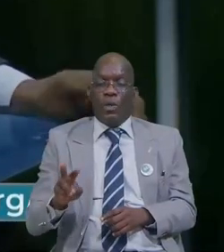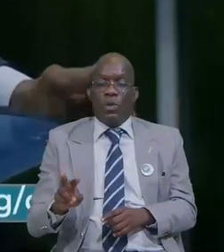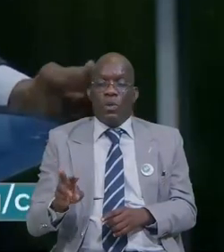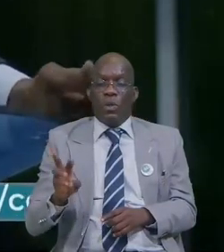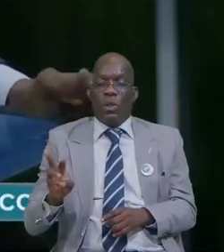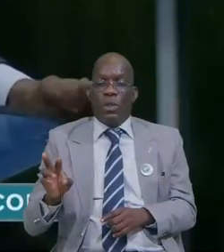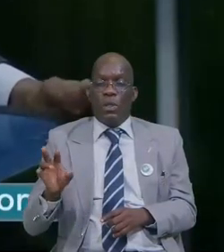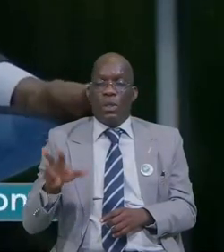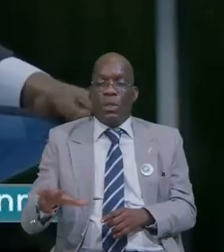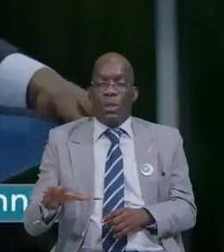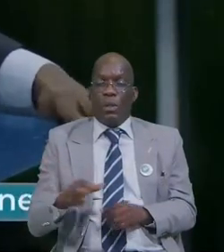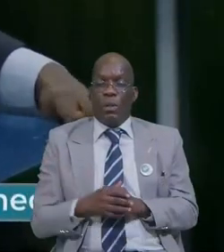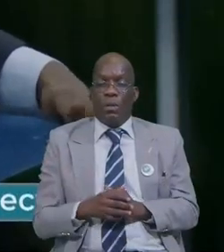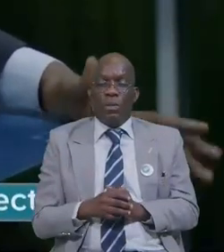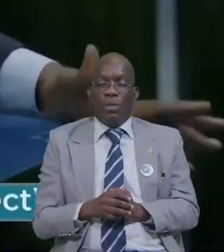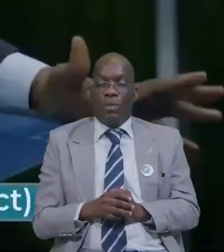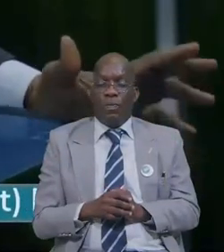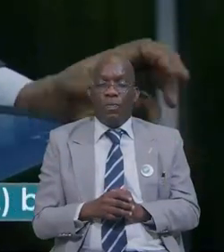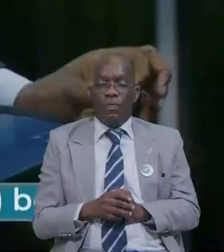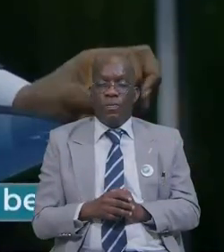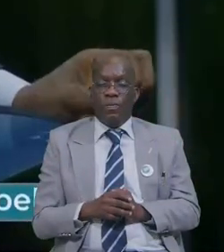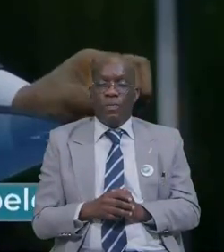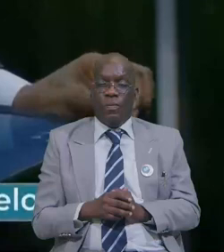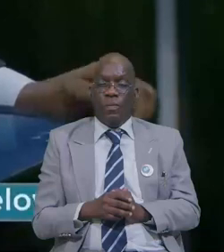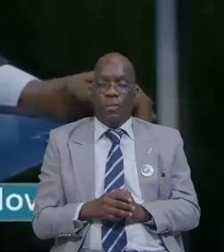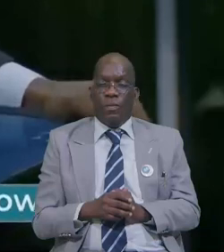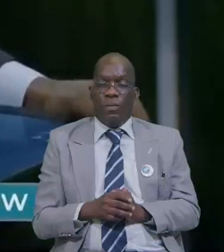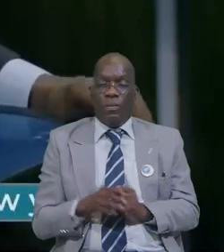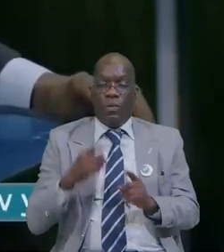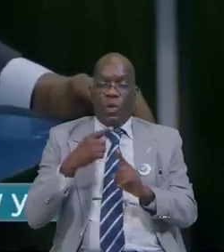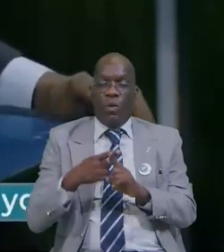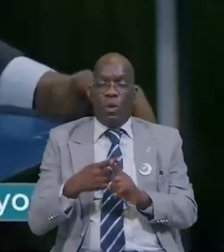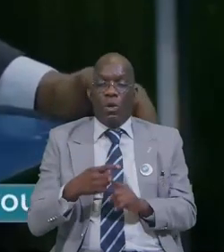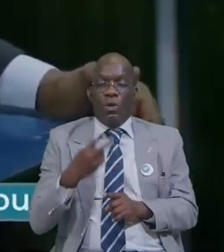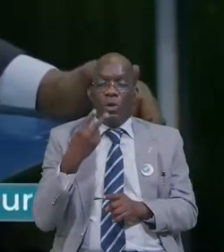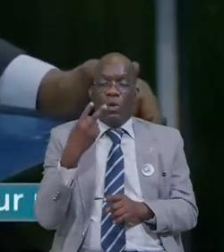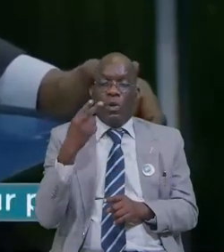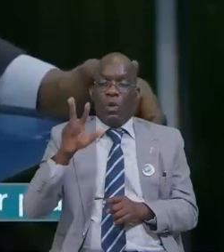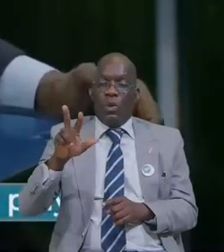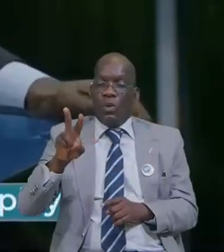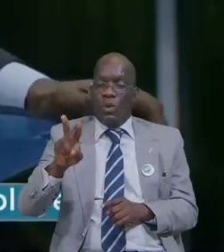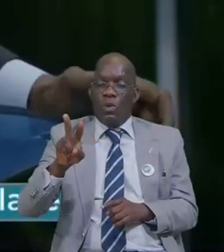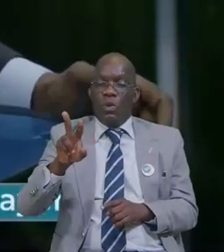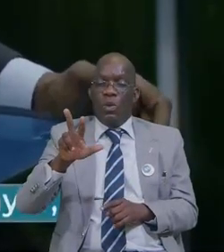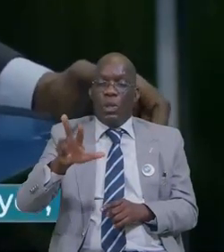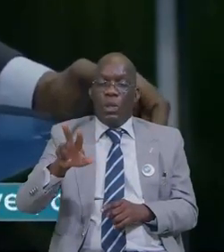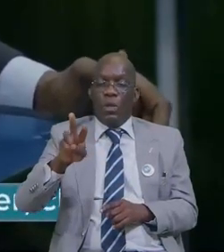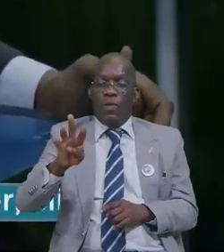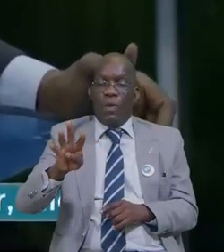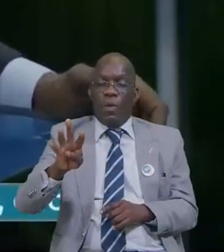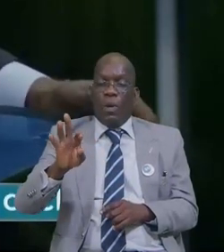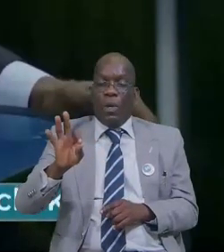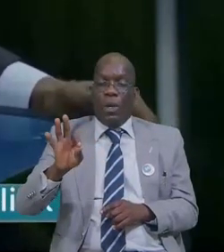l'église par les numéros qui vous ont été communiqués ou qui s'affichent. Ou bien vous pouvez également nous contacter par ce